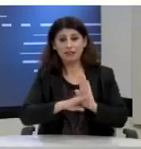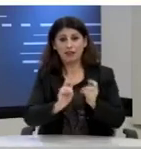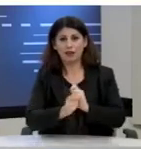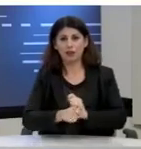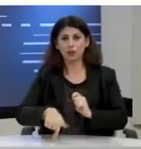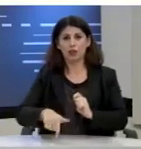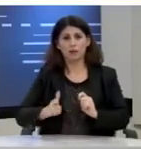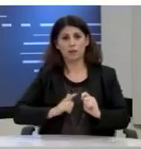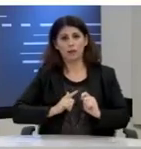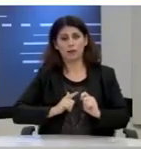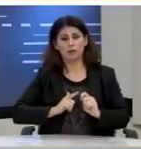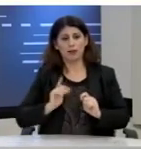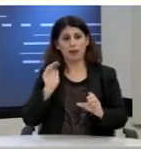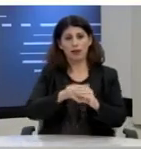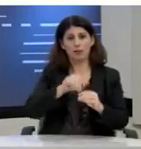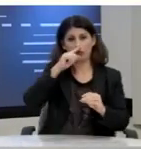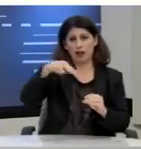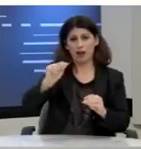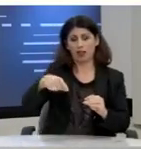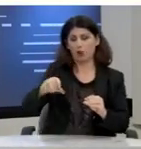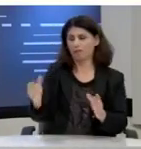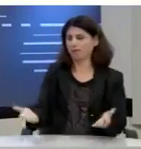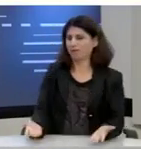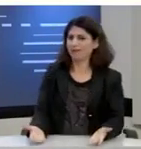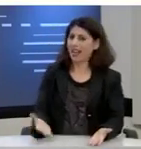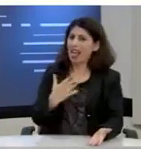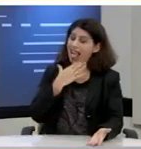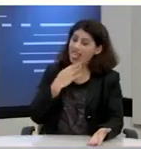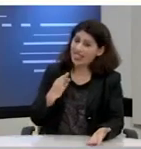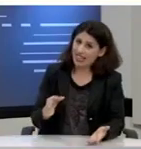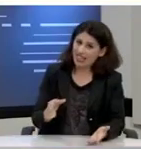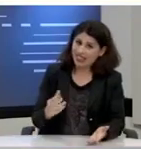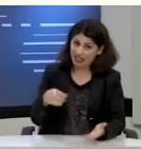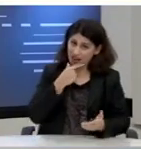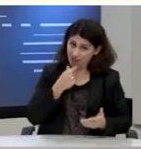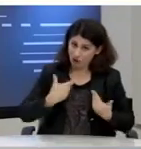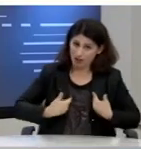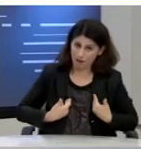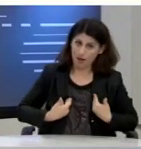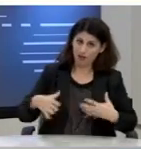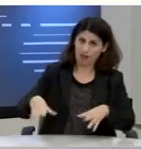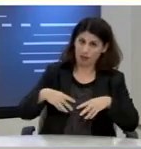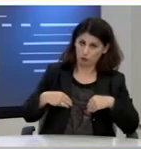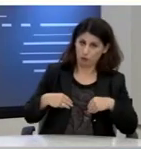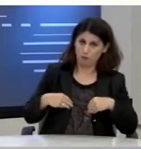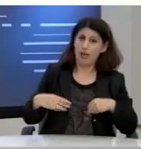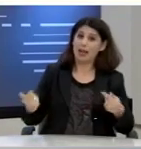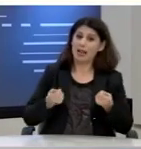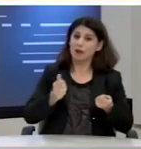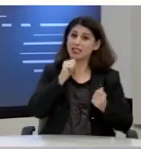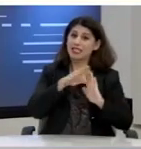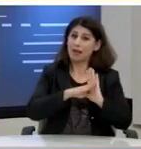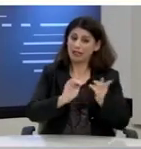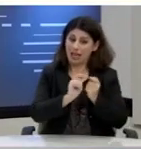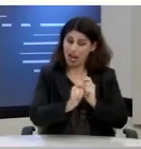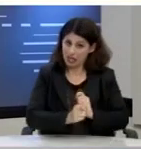φωνάζετε γιατί περιμένουν να μπουν και στο ΝΑΤΟ. Δηλαδή, θα ήταν εύκολο για μας να δεχτούμε να κάνουμε